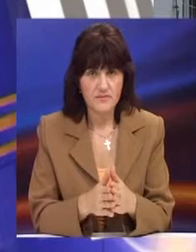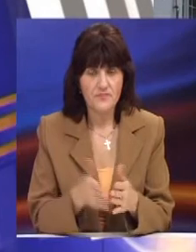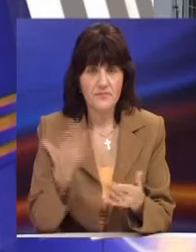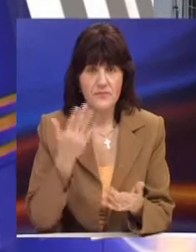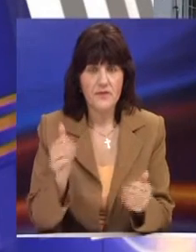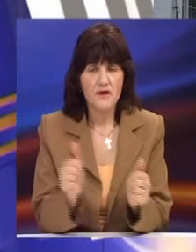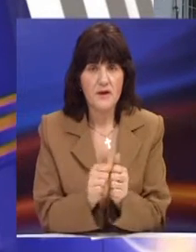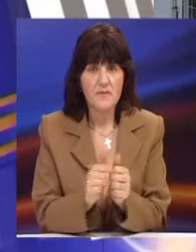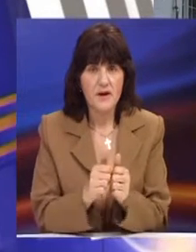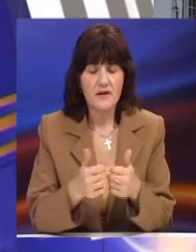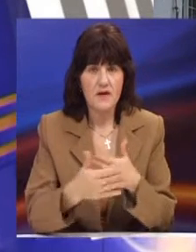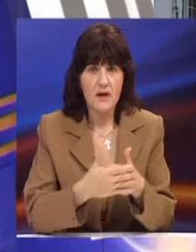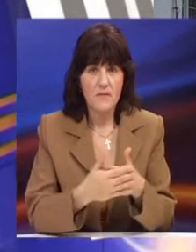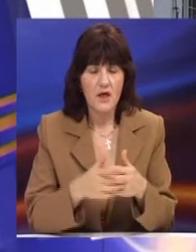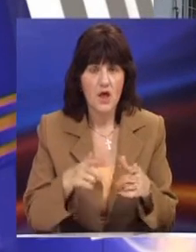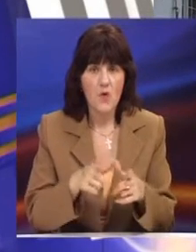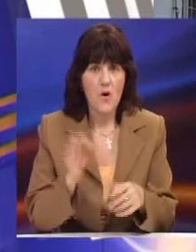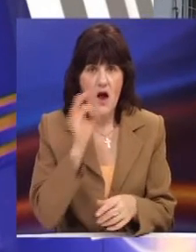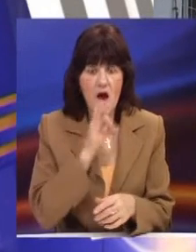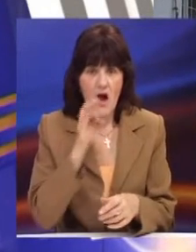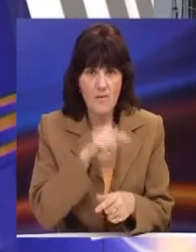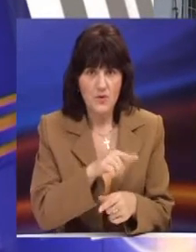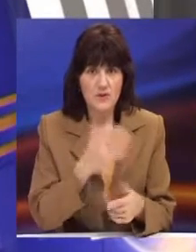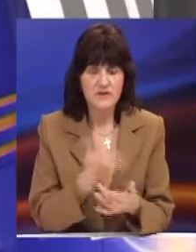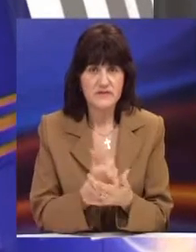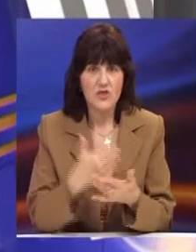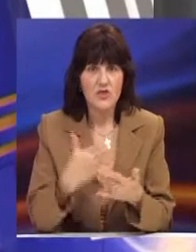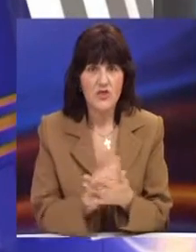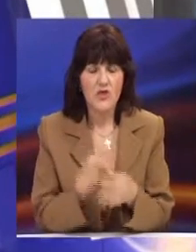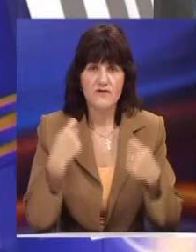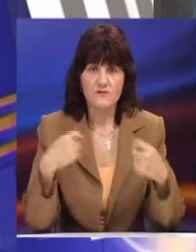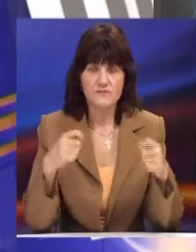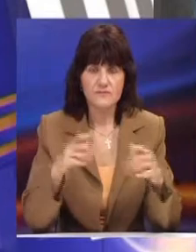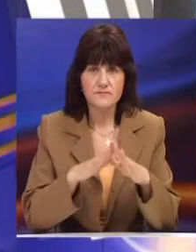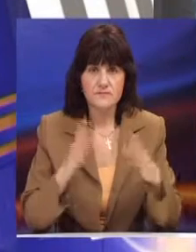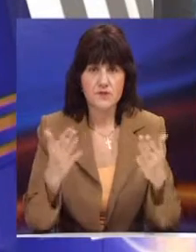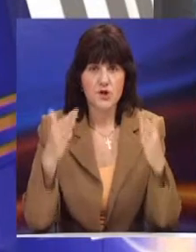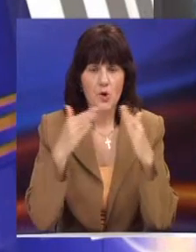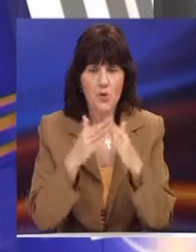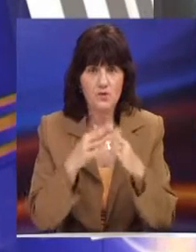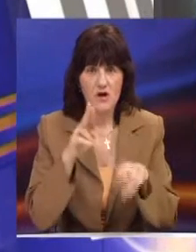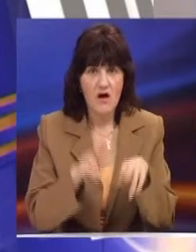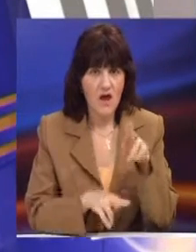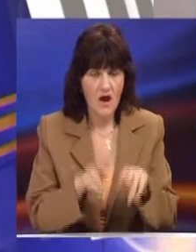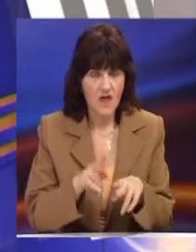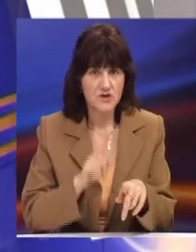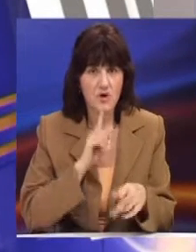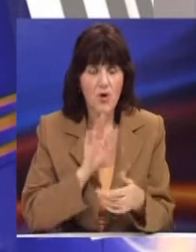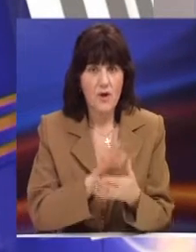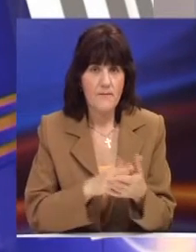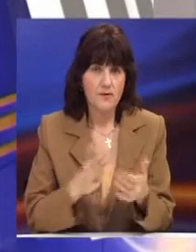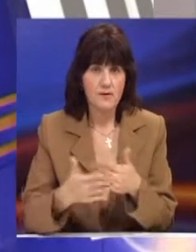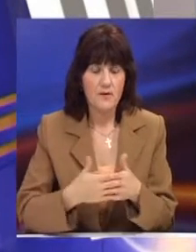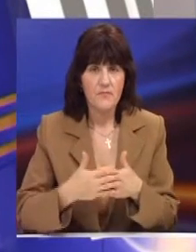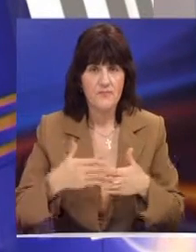Na mestu nekadašnje apoteke pri ambulanti u Kumičićevoj ulici sada se nalazi odeljenje za kućno lečenje, koje će za nedelju dana izvanično